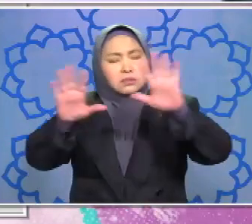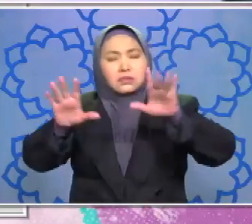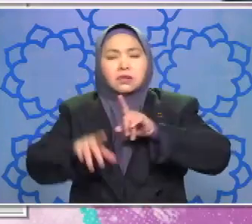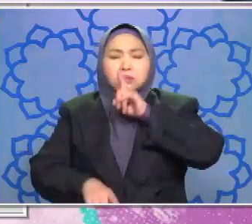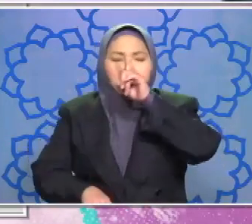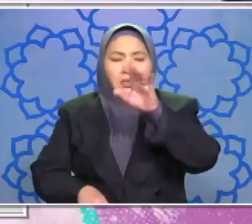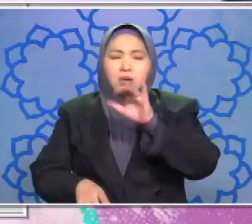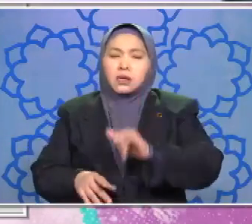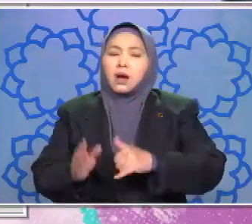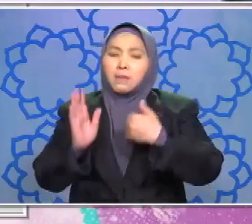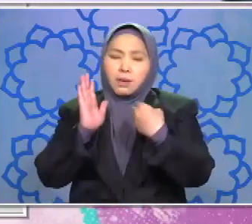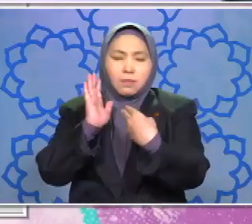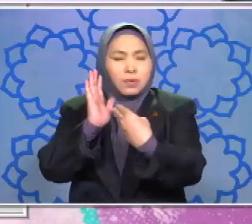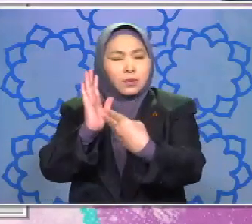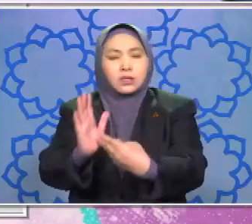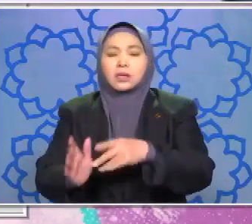وَأَنزَلْنَا